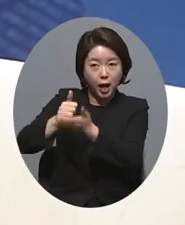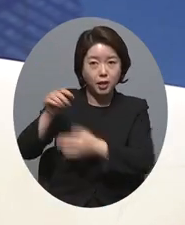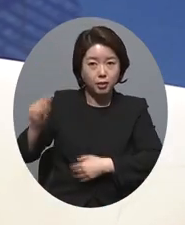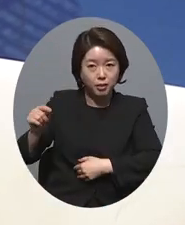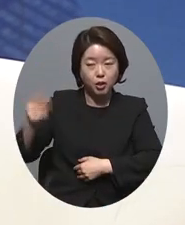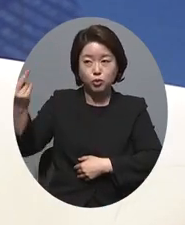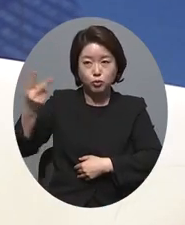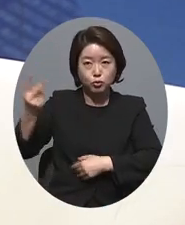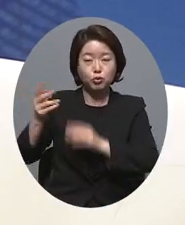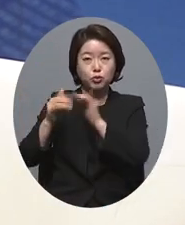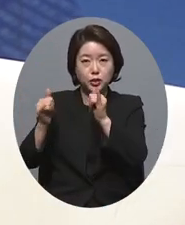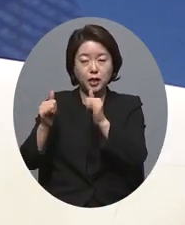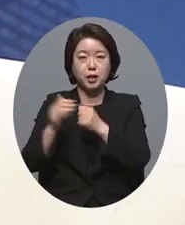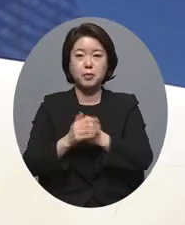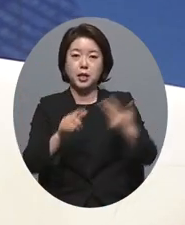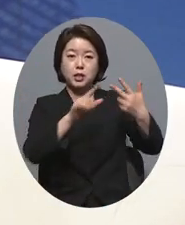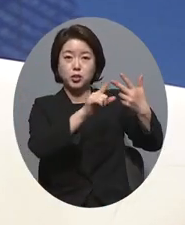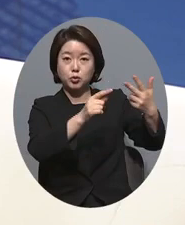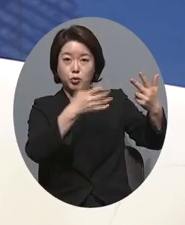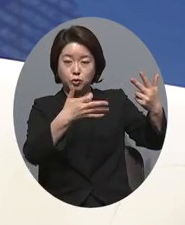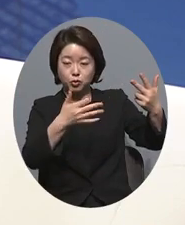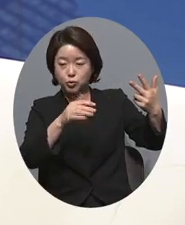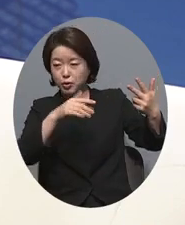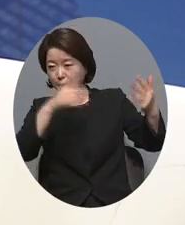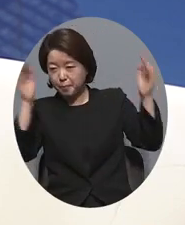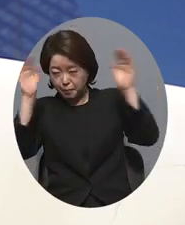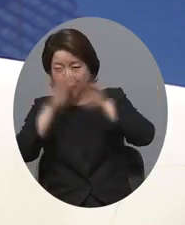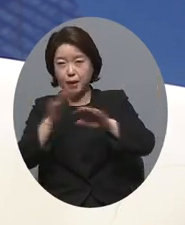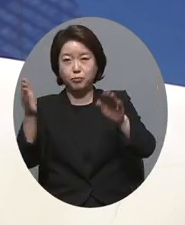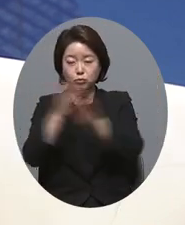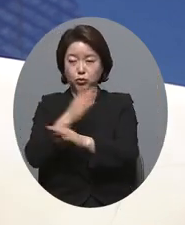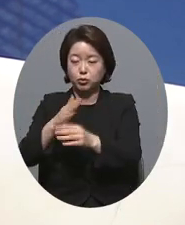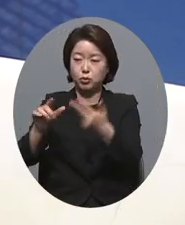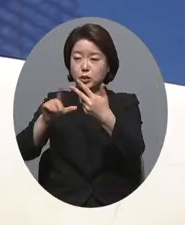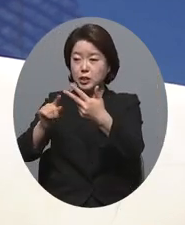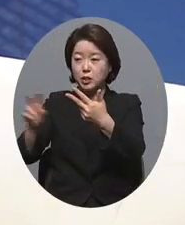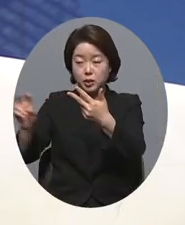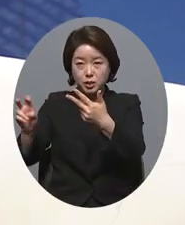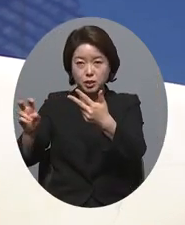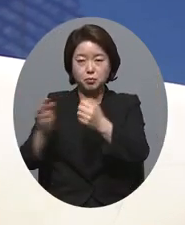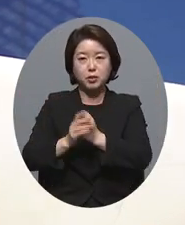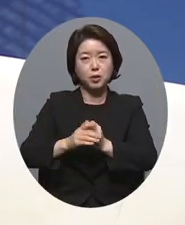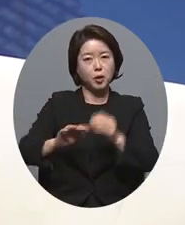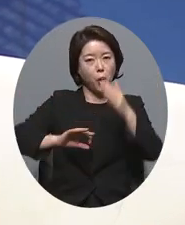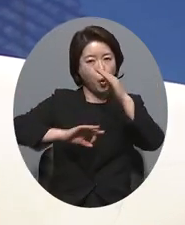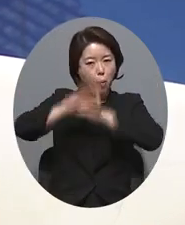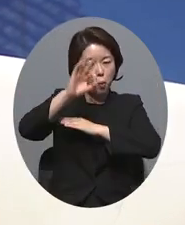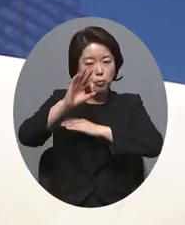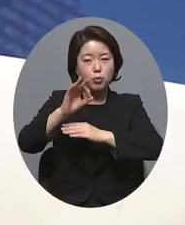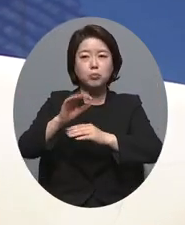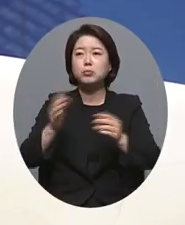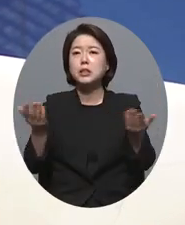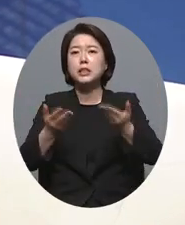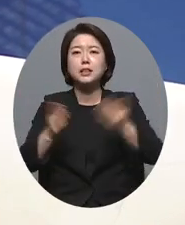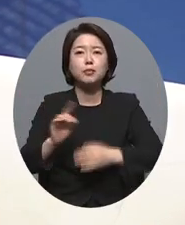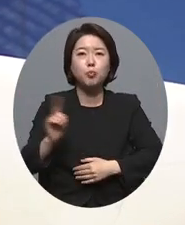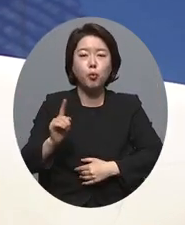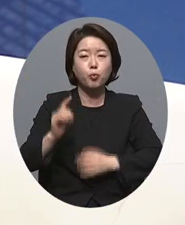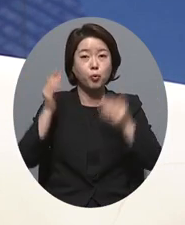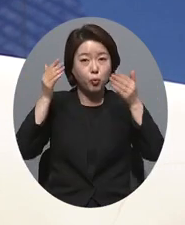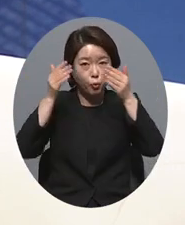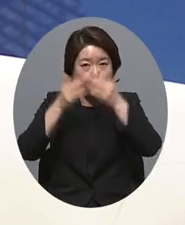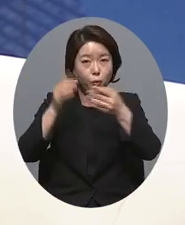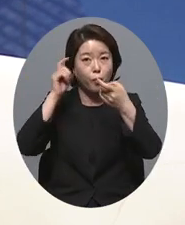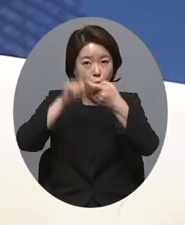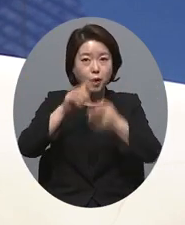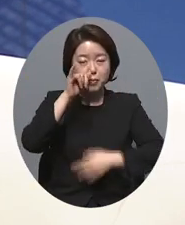7월 19일 저녁부터 7월 20일 오전 일정에 대해서 관심이 또 쏠리고 있습니다. 더 탐사의